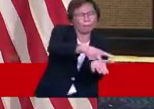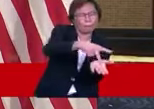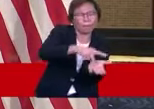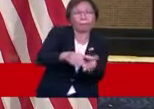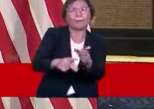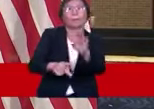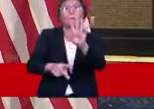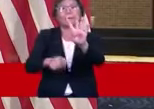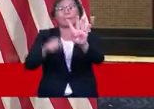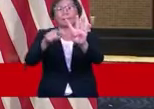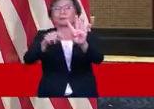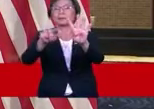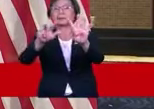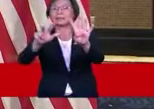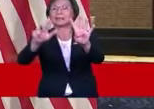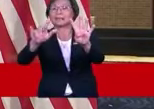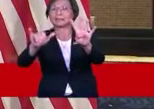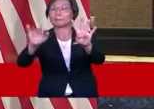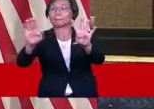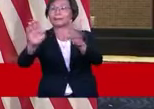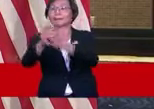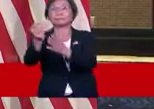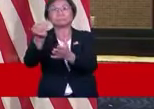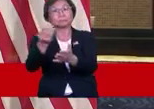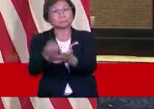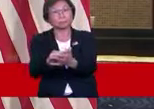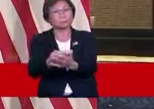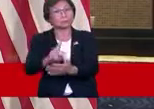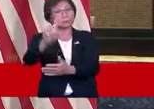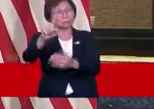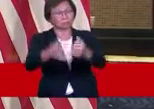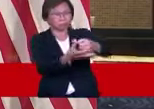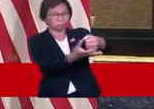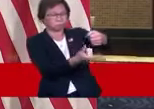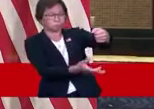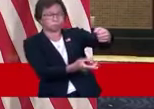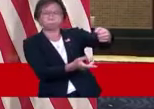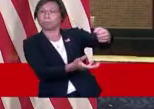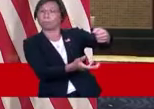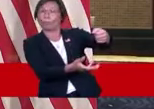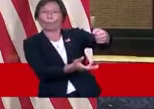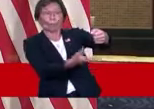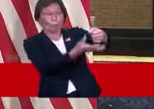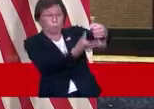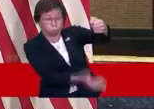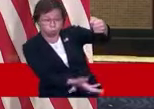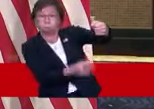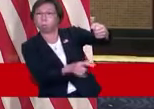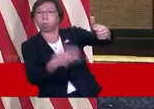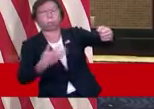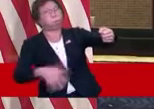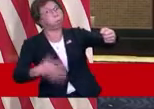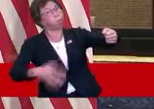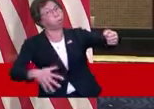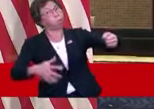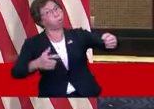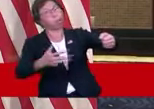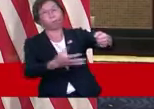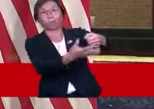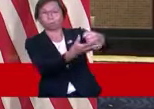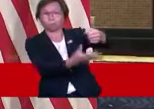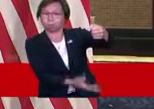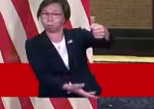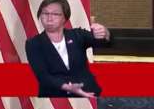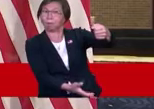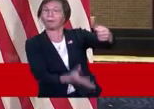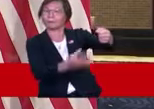87654321 an36 billion dingin ini satupun tukan yang amat besar Hai